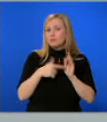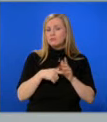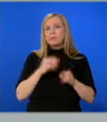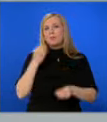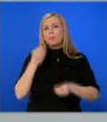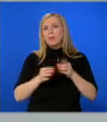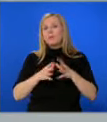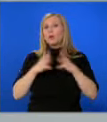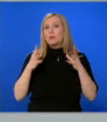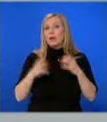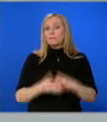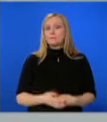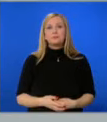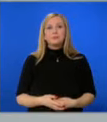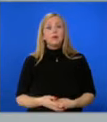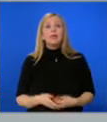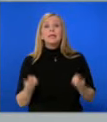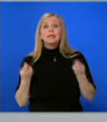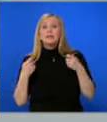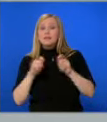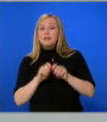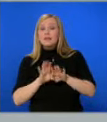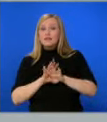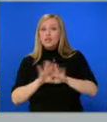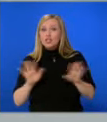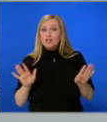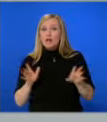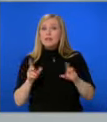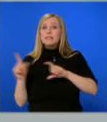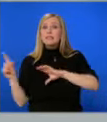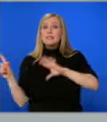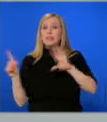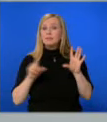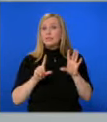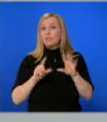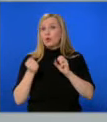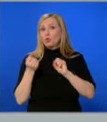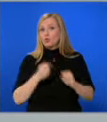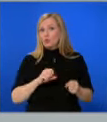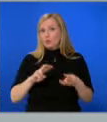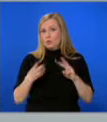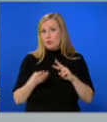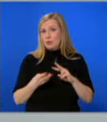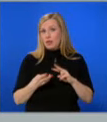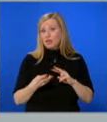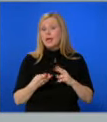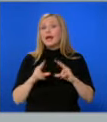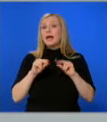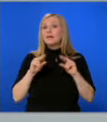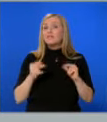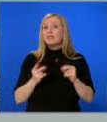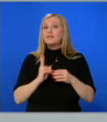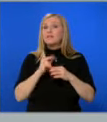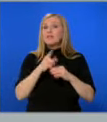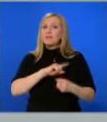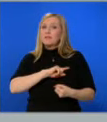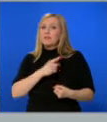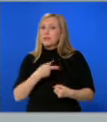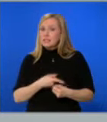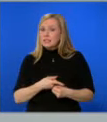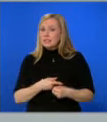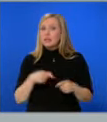наистина много голям. Завършва седмица на конституционни промени. Управляващите казвате, че след влизането в сила на тези промени ставаме